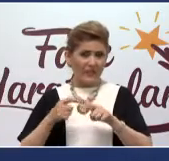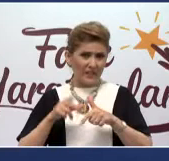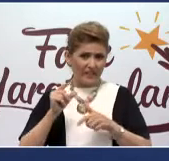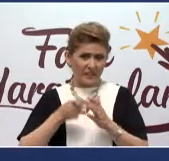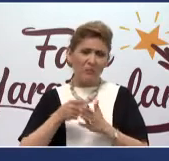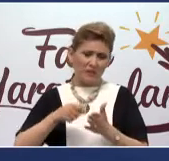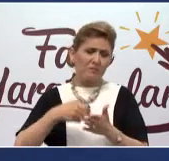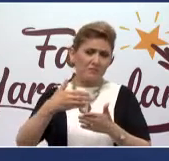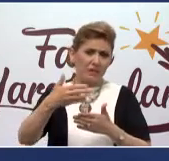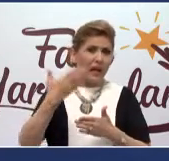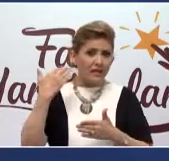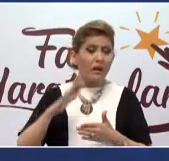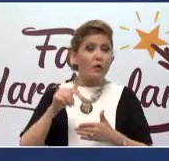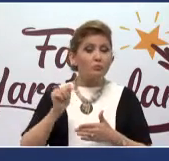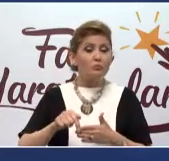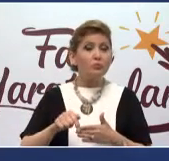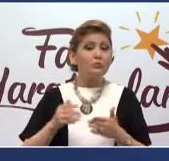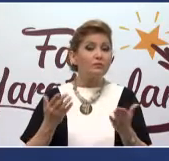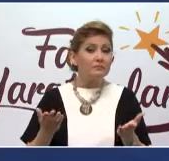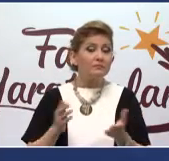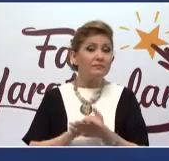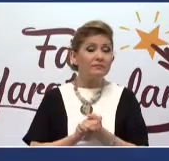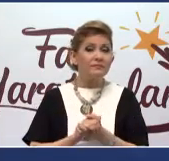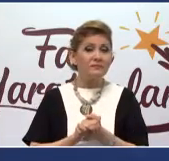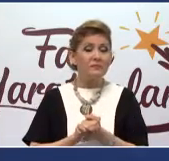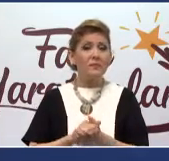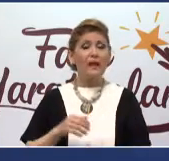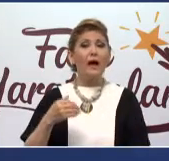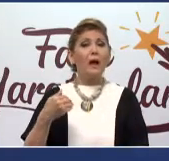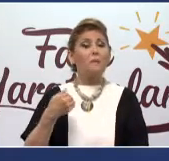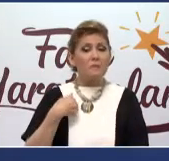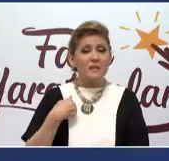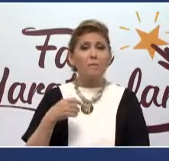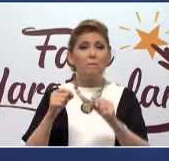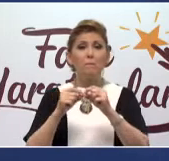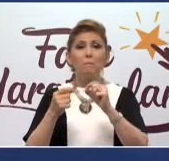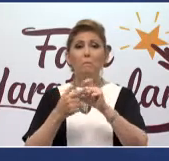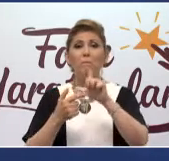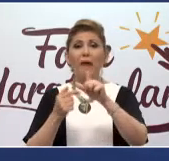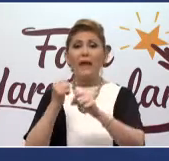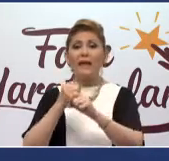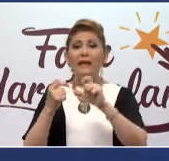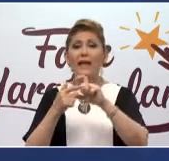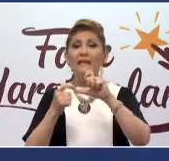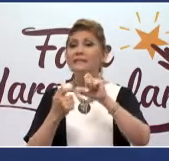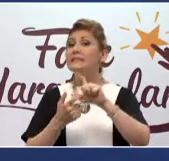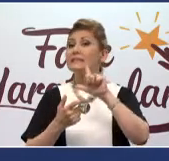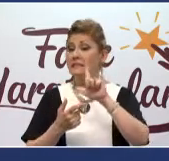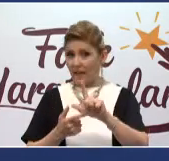tabii belgeseller ama bu şey bizim belgesel göstererek mevcut durumdan